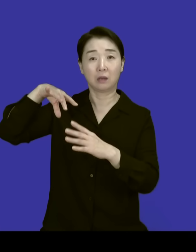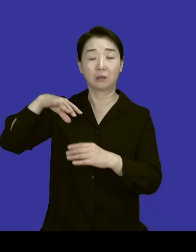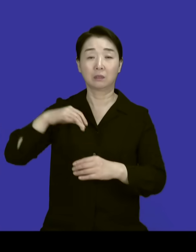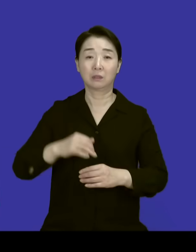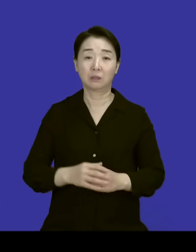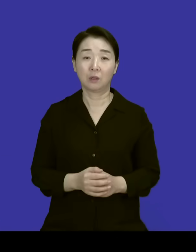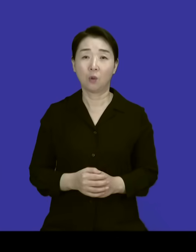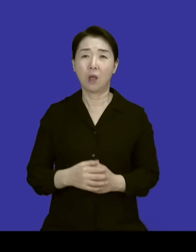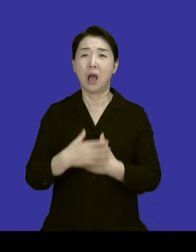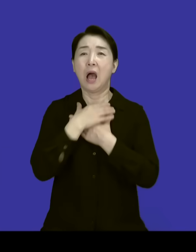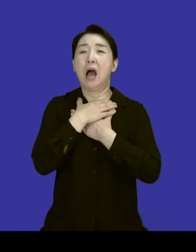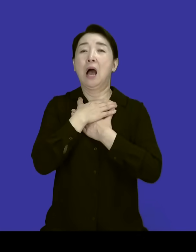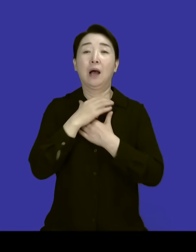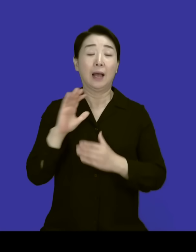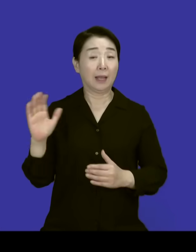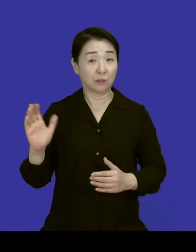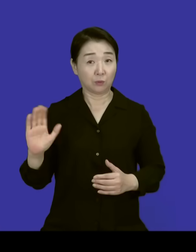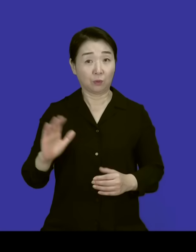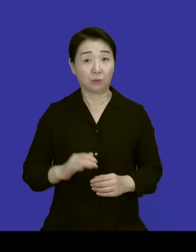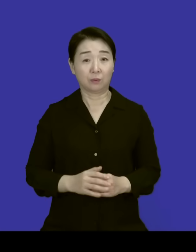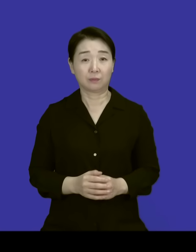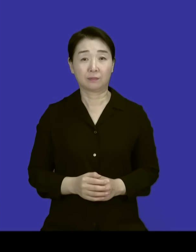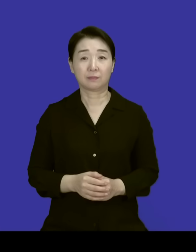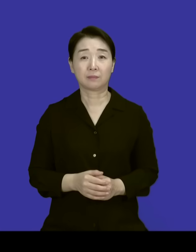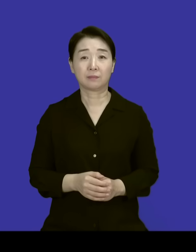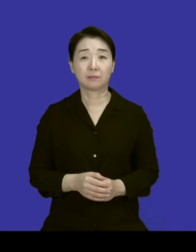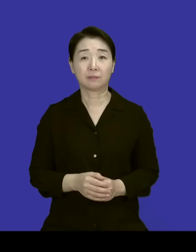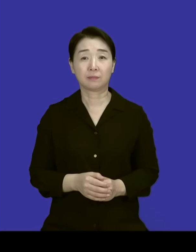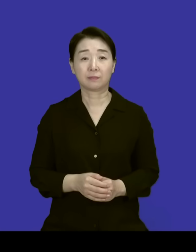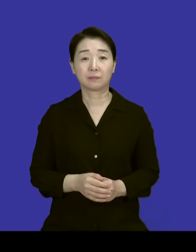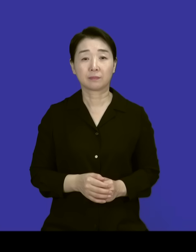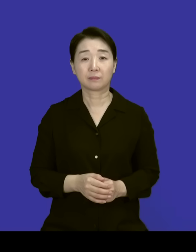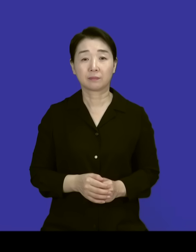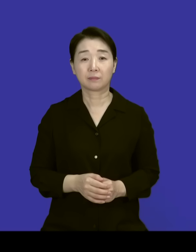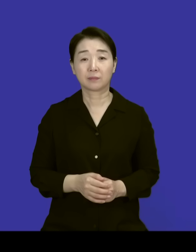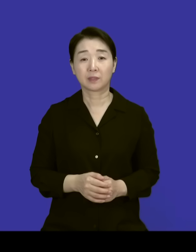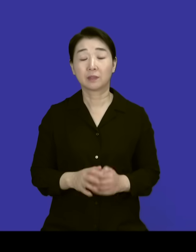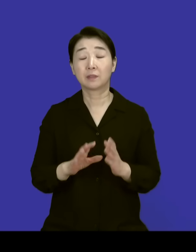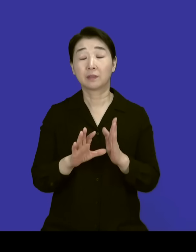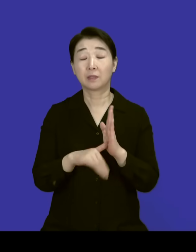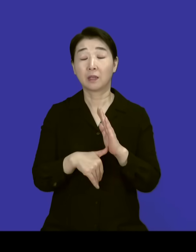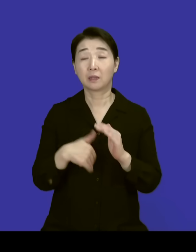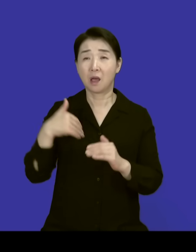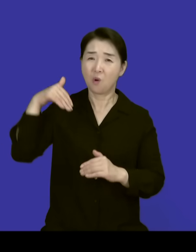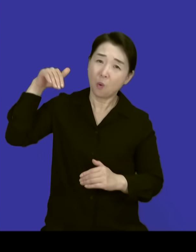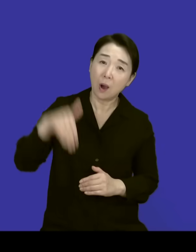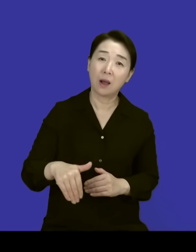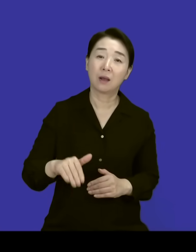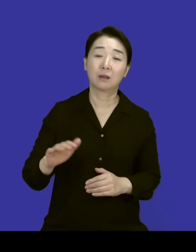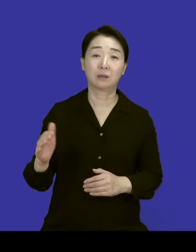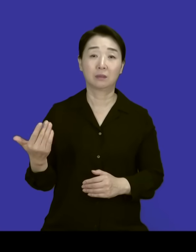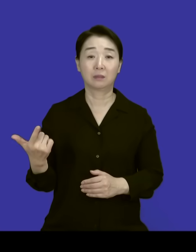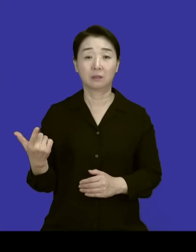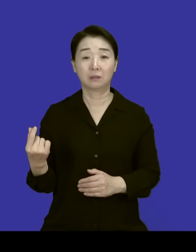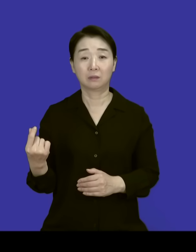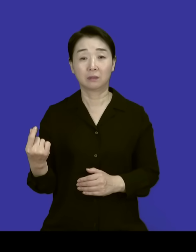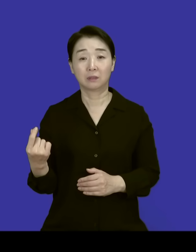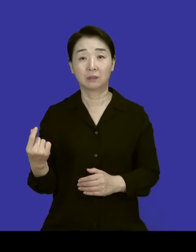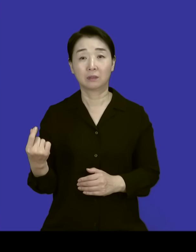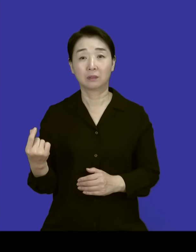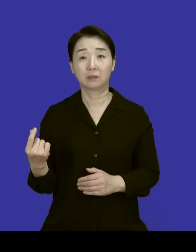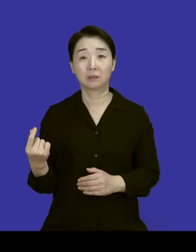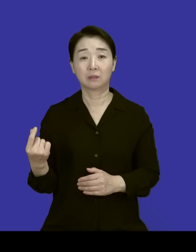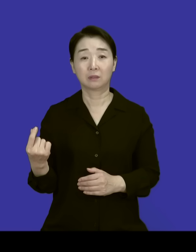뭐 그런 가위 그런 게 아니고 예, 진짜로 예. 쫙 와요. 예. 그러다가 제가 이제 밑으로 확 떨어져요. 밑으로. 진짜 말도 안